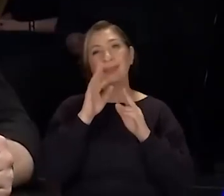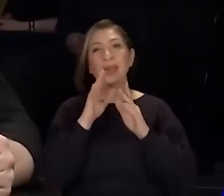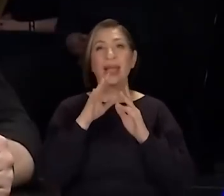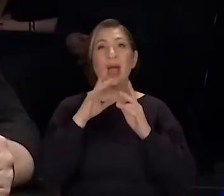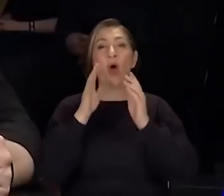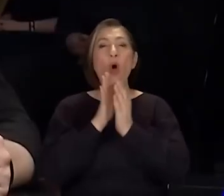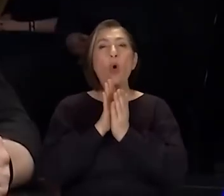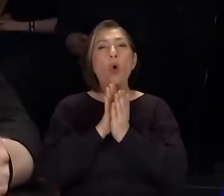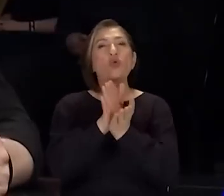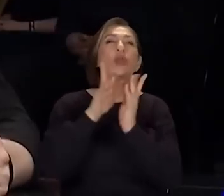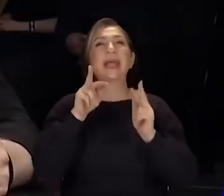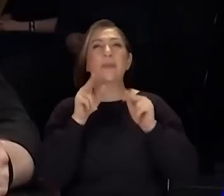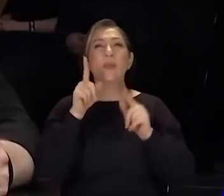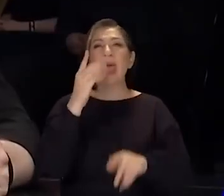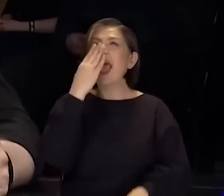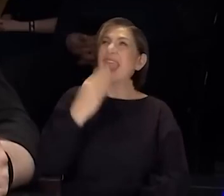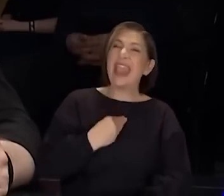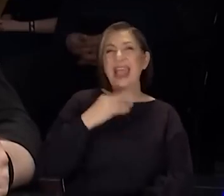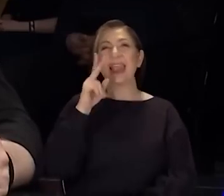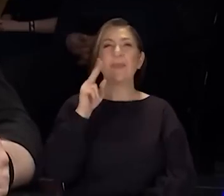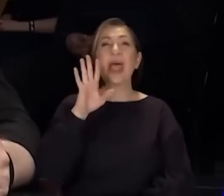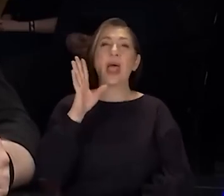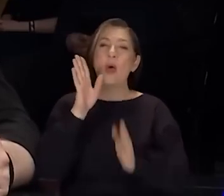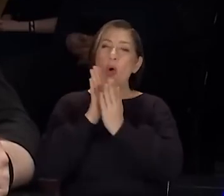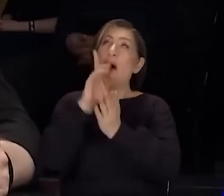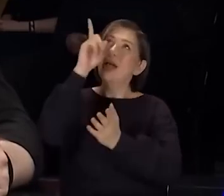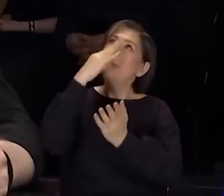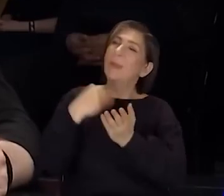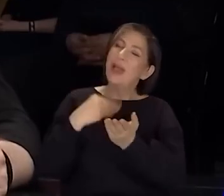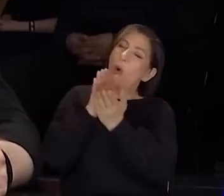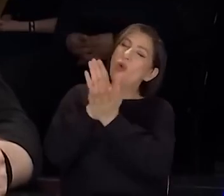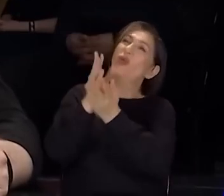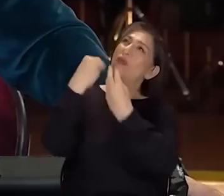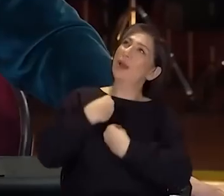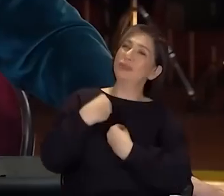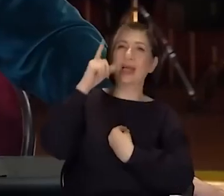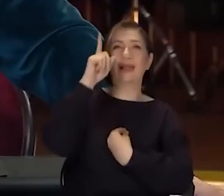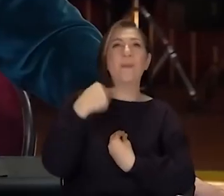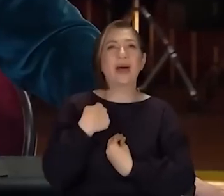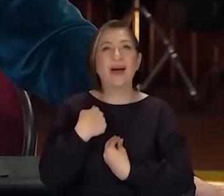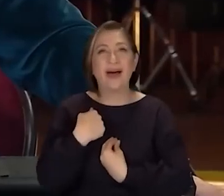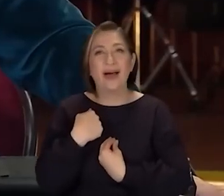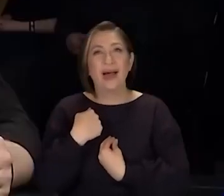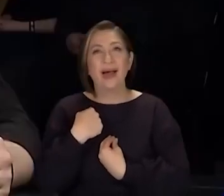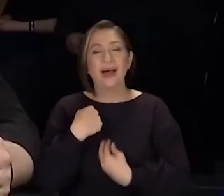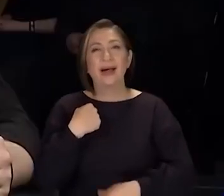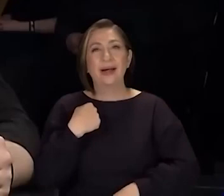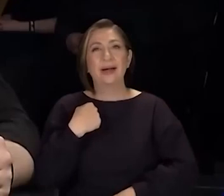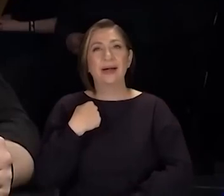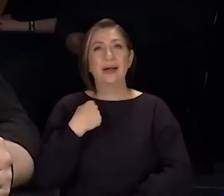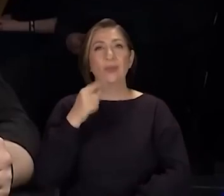diyoruz. Gifted gibi bir şey var. Hmm. Yani bu bir hediye demeyeyim de ben ödül diyeyim Tanrı tarafından. Allah tarafından verilmiş bir ödülümüz maşallah var. Ve bunu